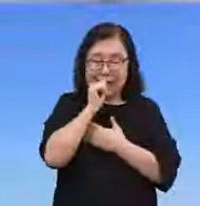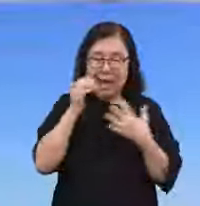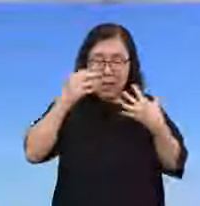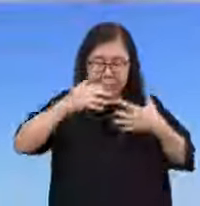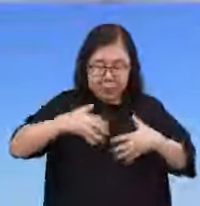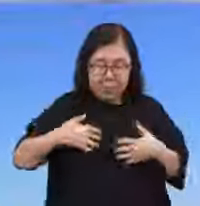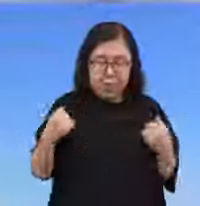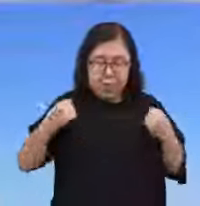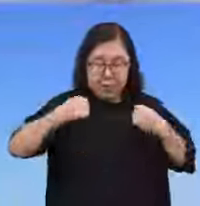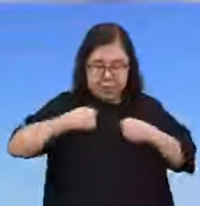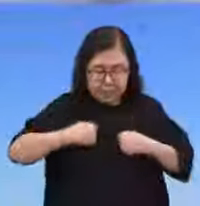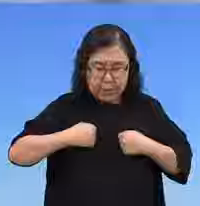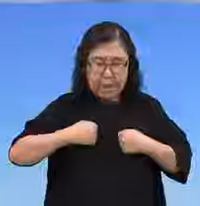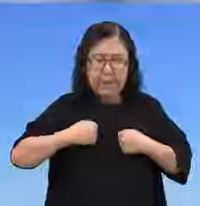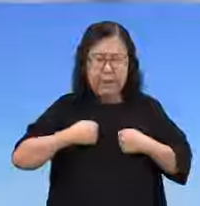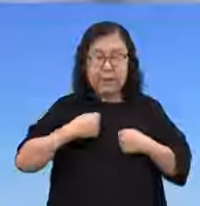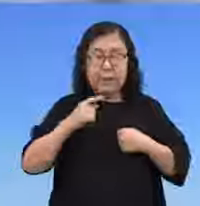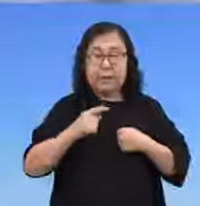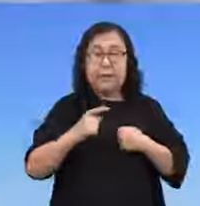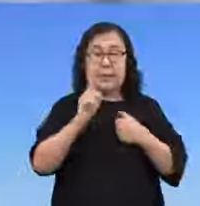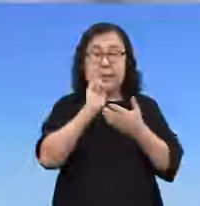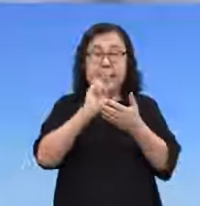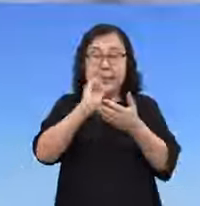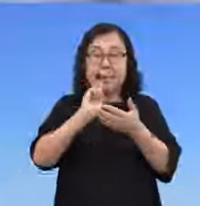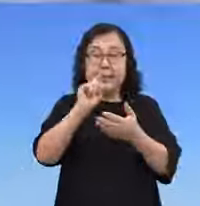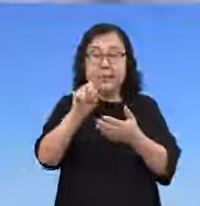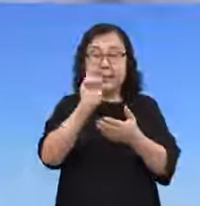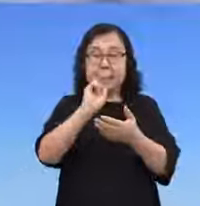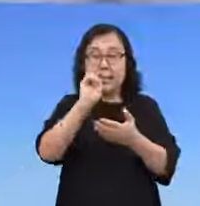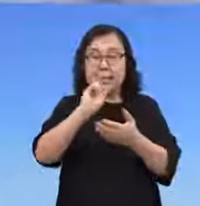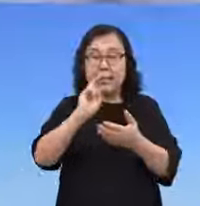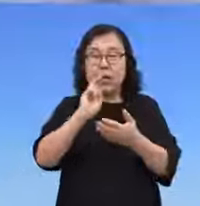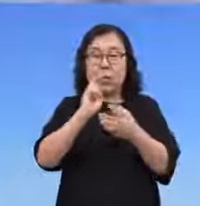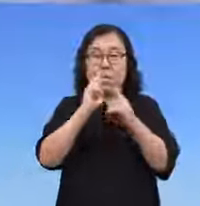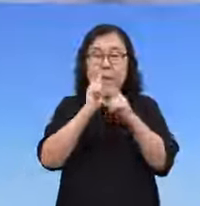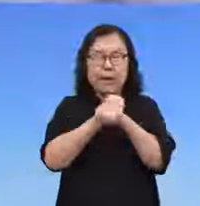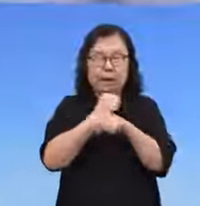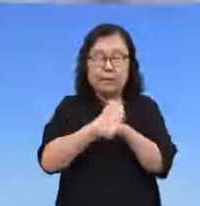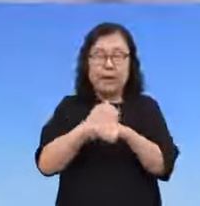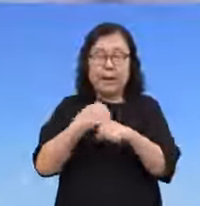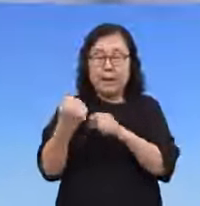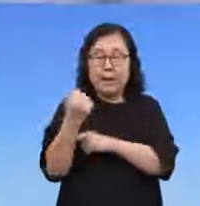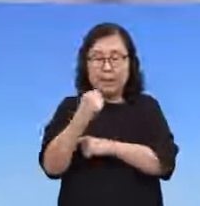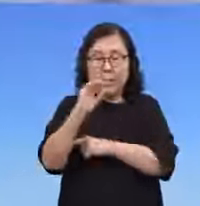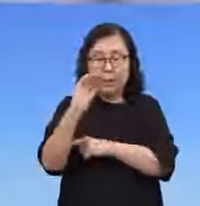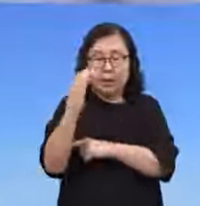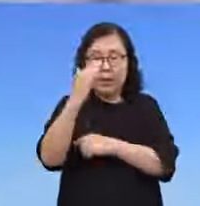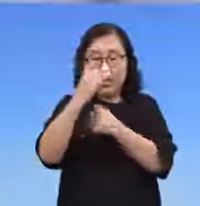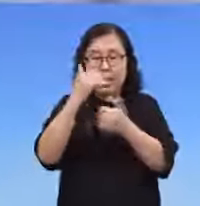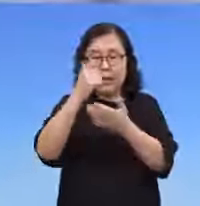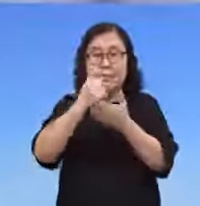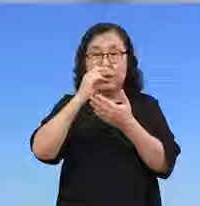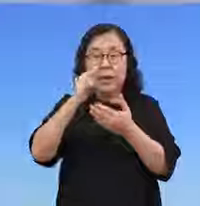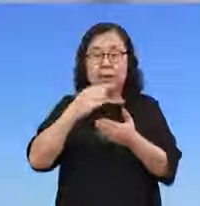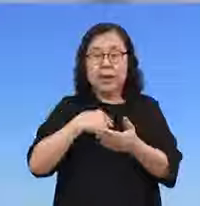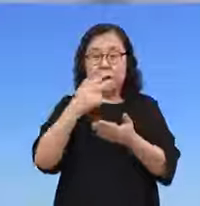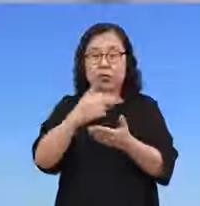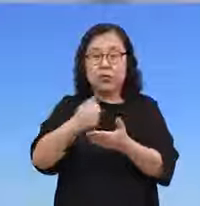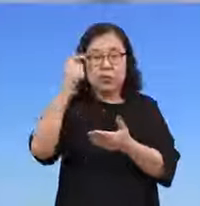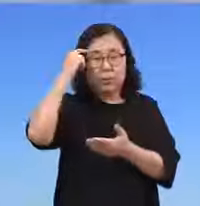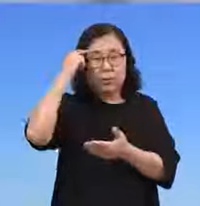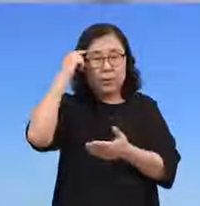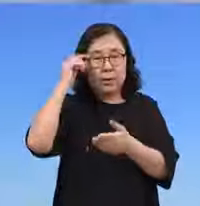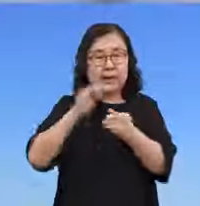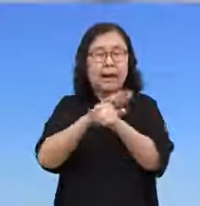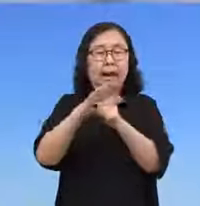입으라는 말씀을 의뢰할 수 있는 찬양이 저는 이 찬양이라 생각합니다. 나의 힘이 되신 여호와여, 내가